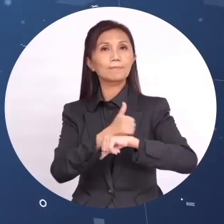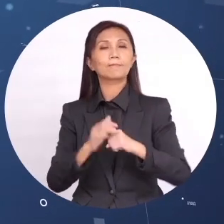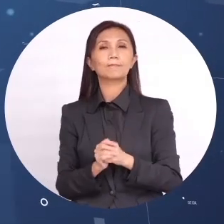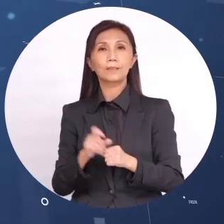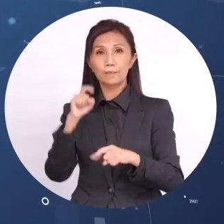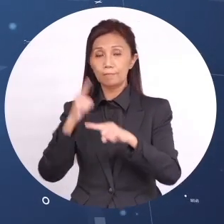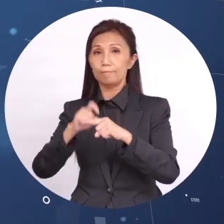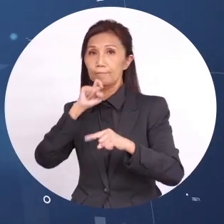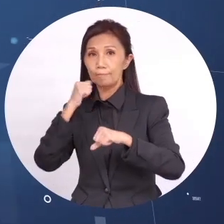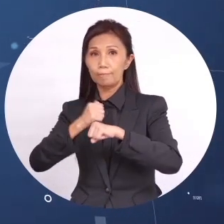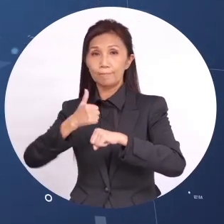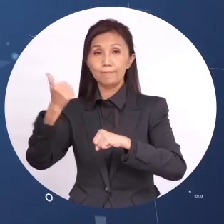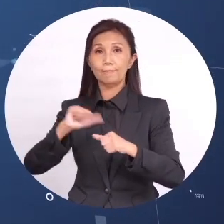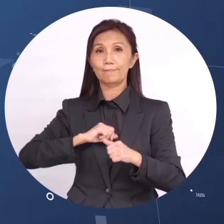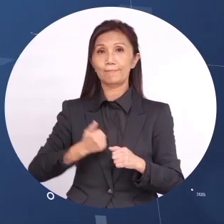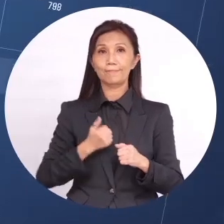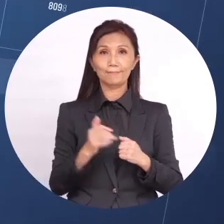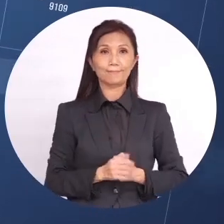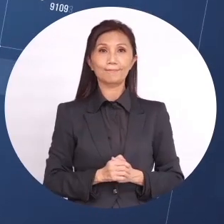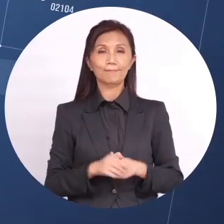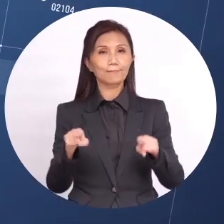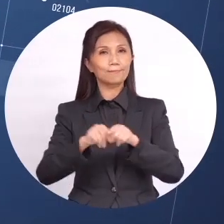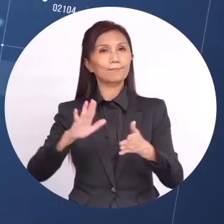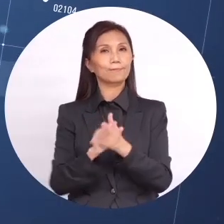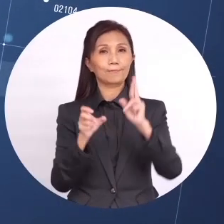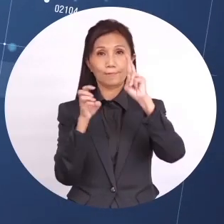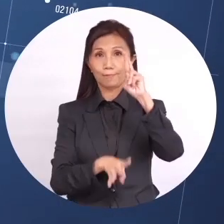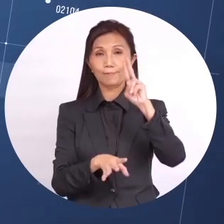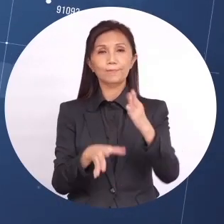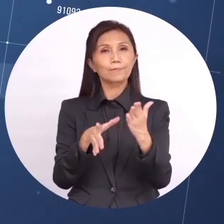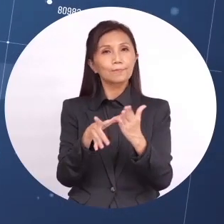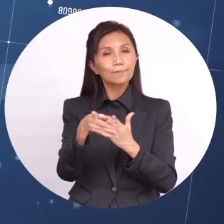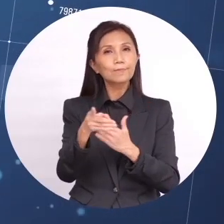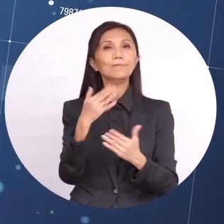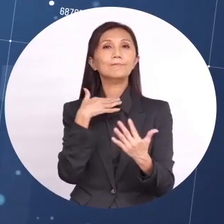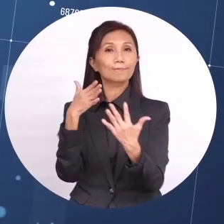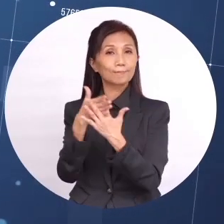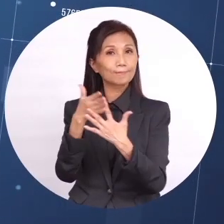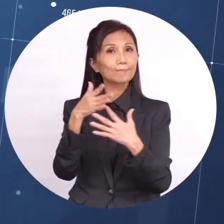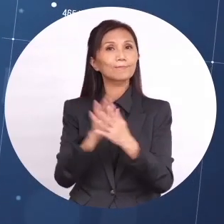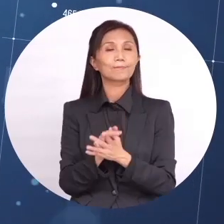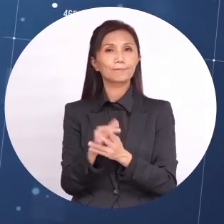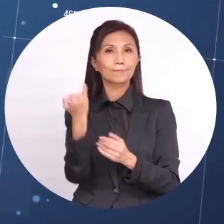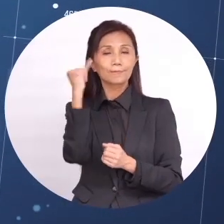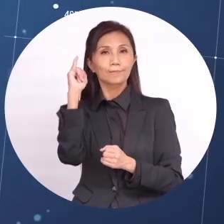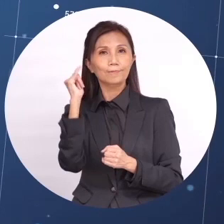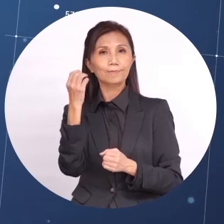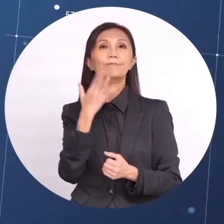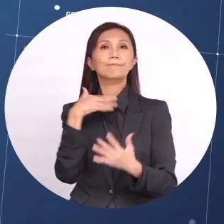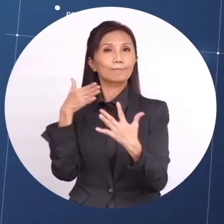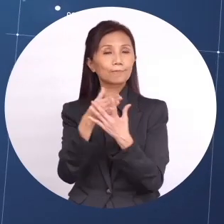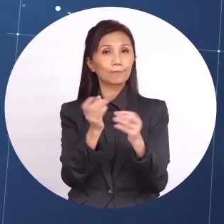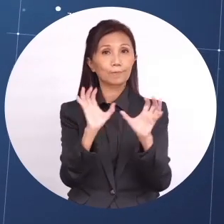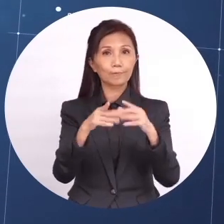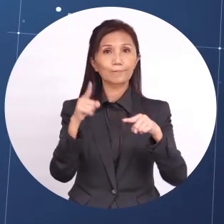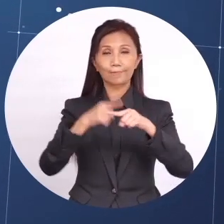面有出色表现的雇主。同年年底，专责处理性骚扰事项的反性骚扰事务组